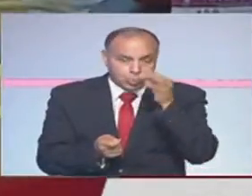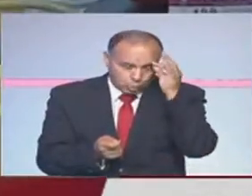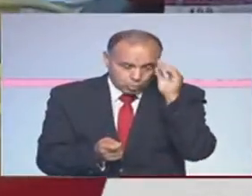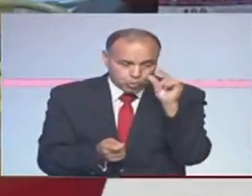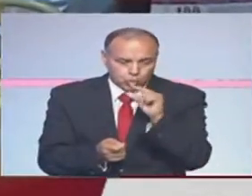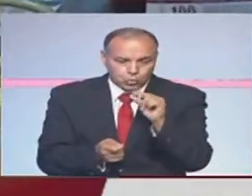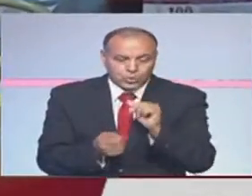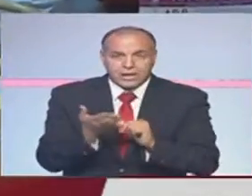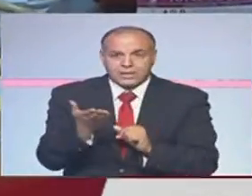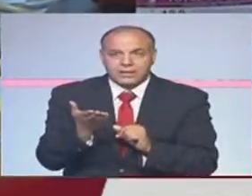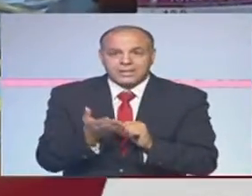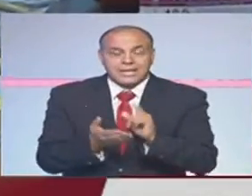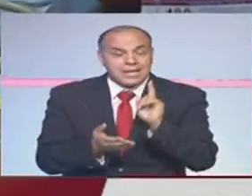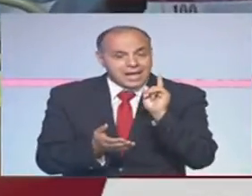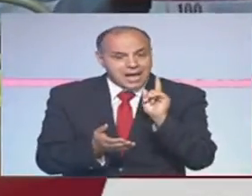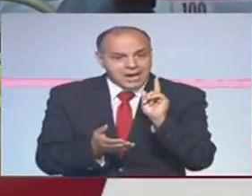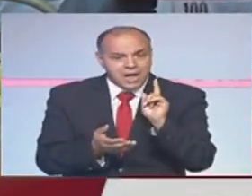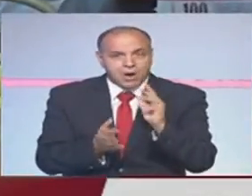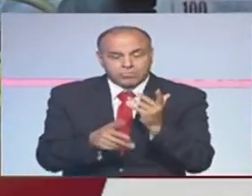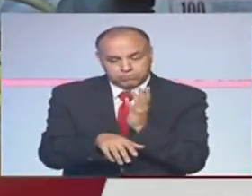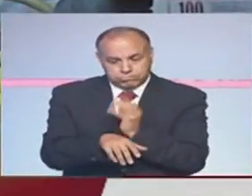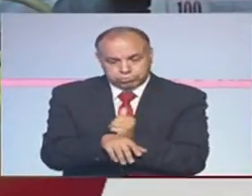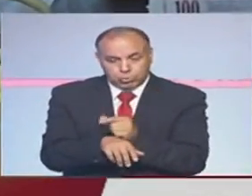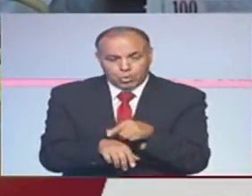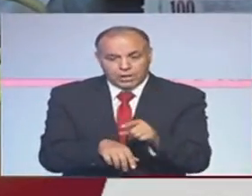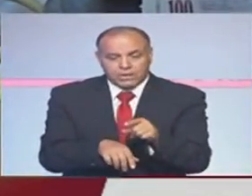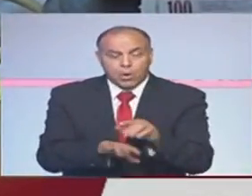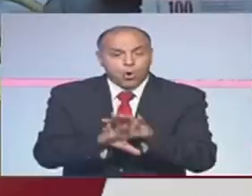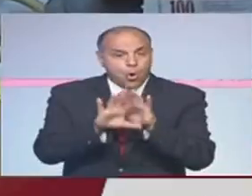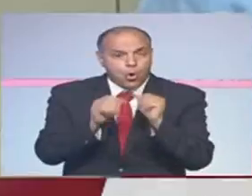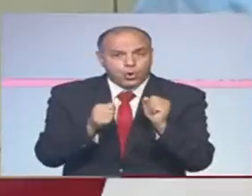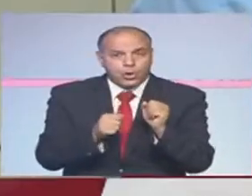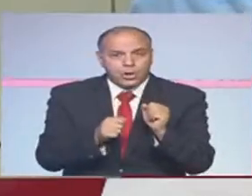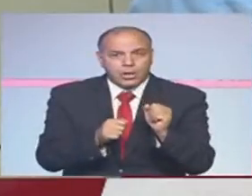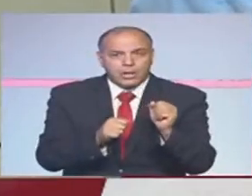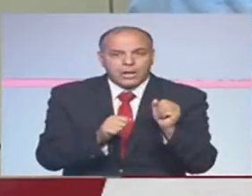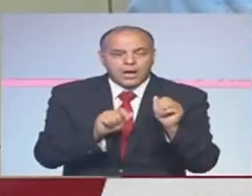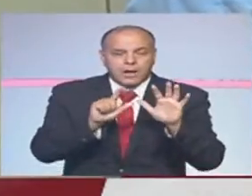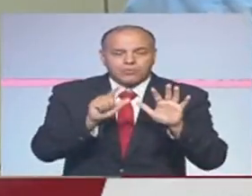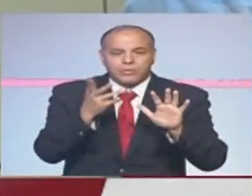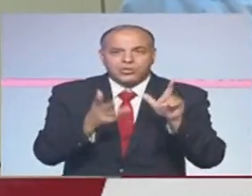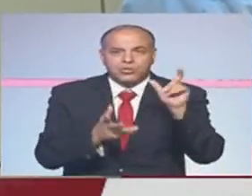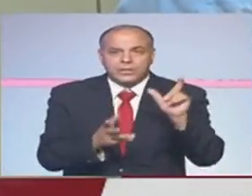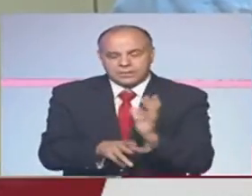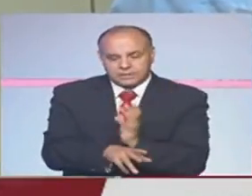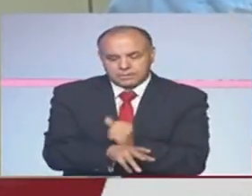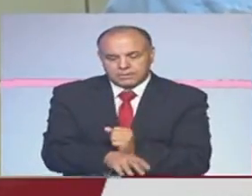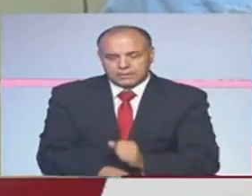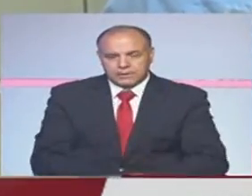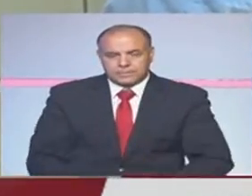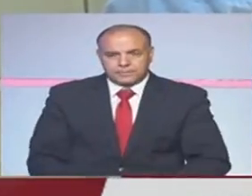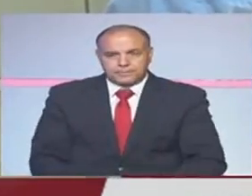الدكتور طارق بالنصر ان عمليه التطعيم شملت خمسه وسبعين شخصا